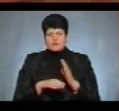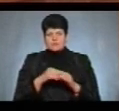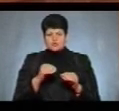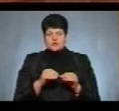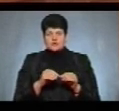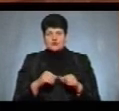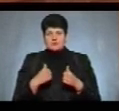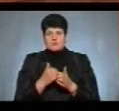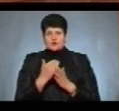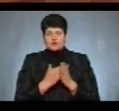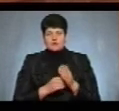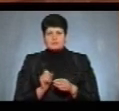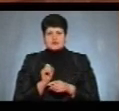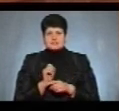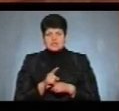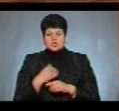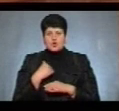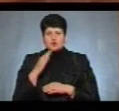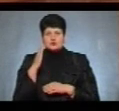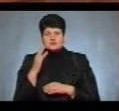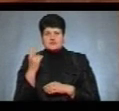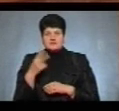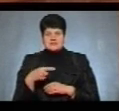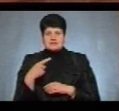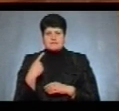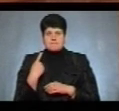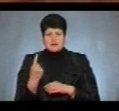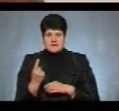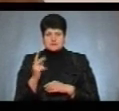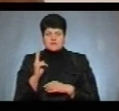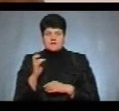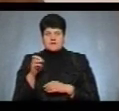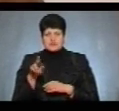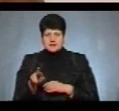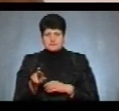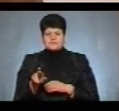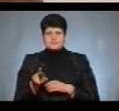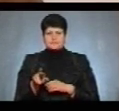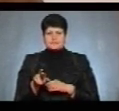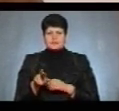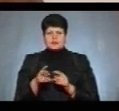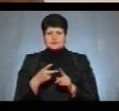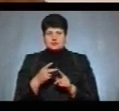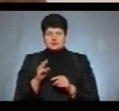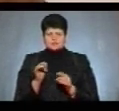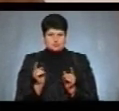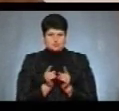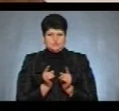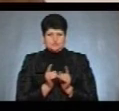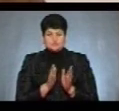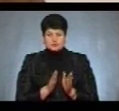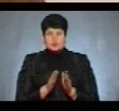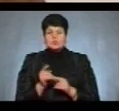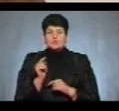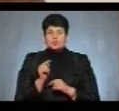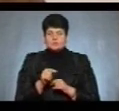комісії протоколу і призначенням вже голосування 21 квітня за вторим туром, є дуже-дуже коротким.